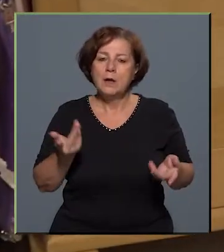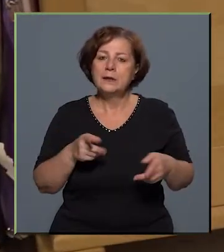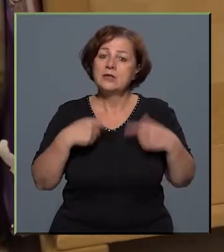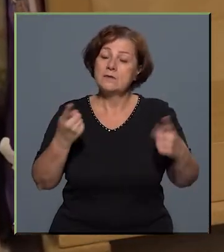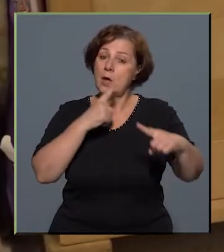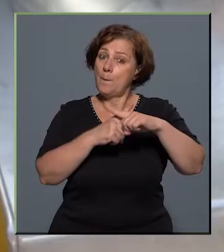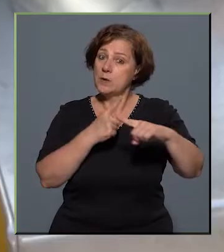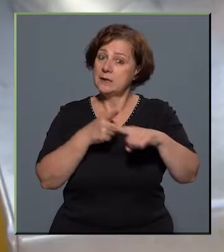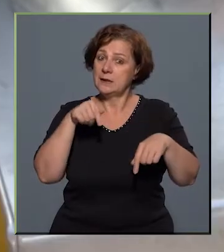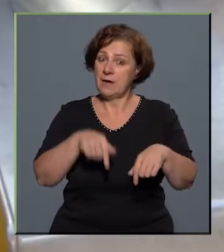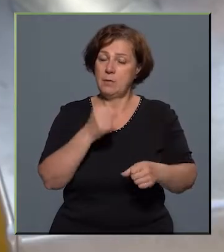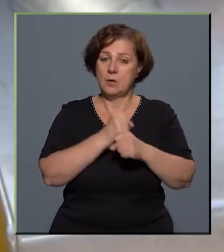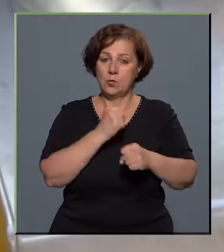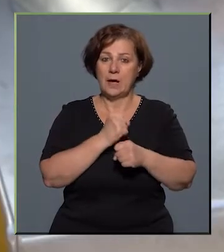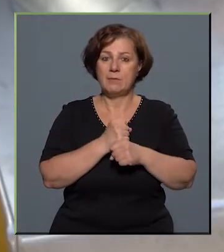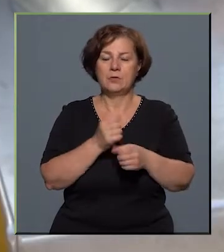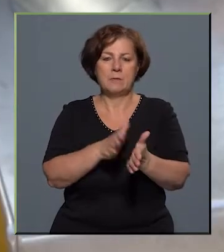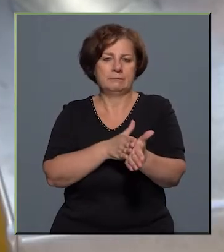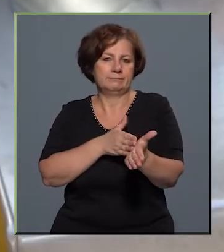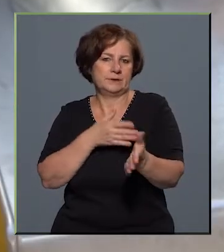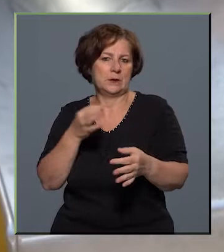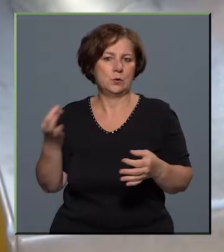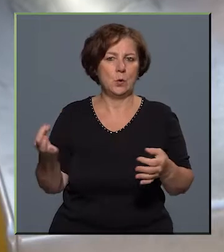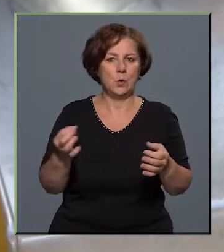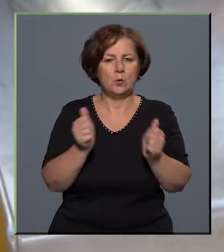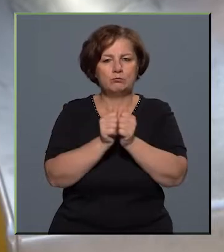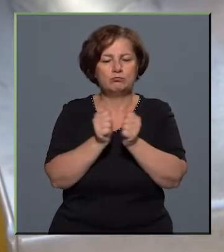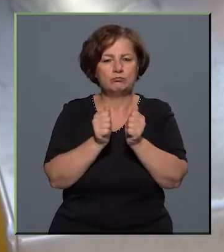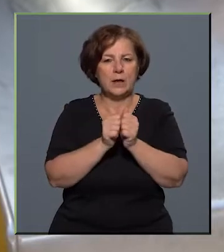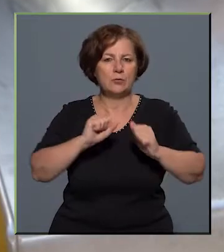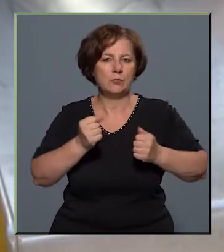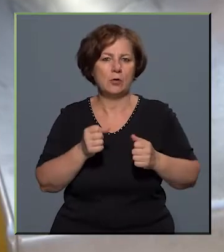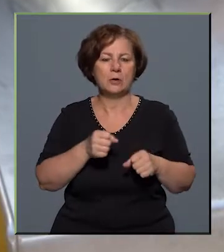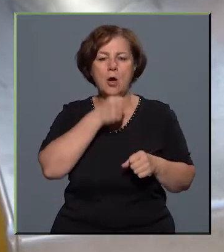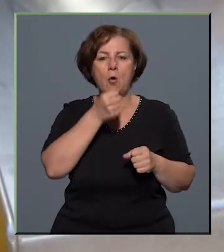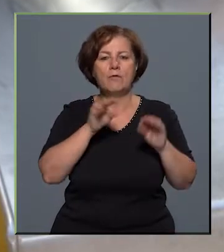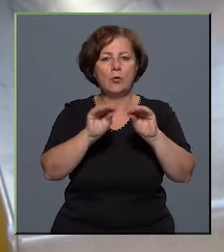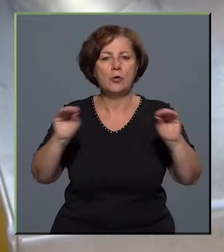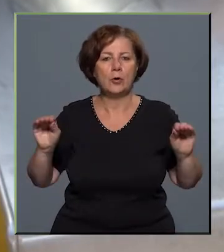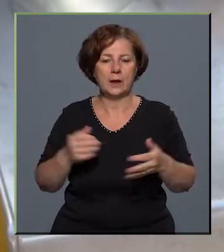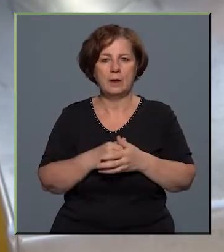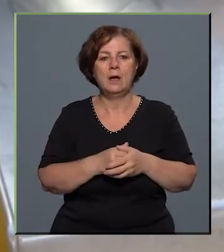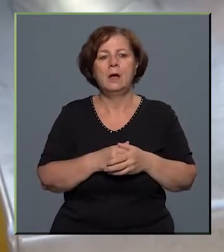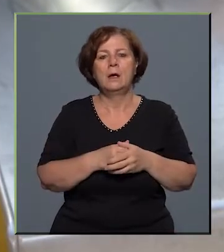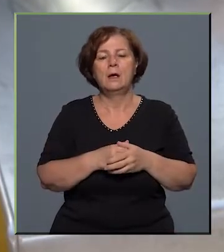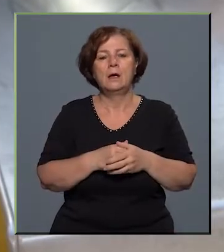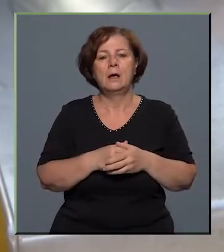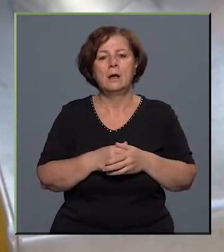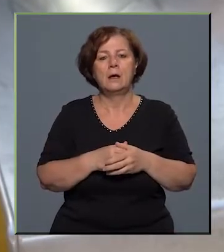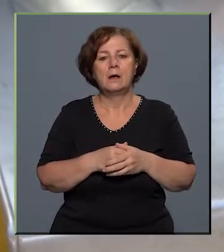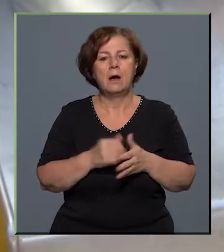még a pozitívum ebben a munkában, hogy már a legelejétől fogva a szoros együttműködés volt az óvónőkkel, a